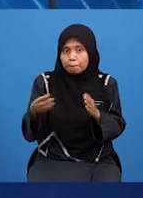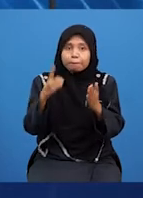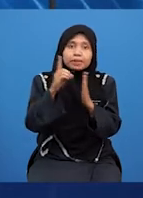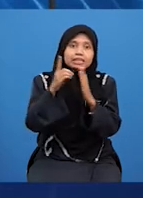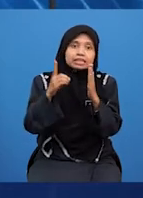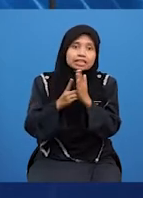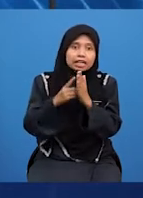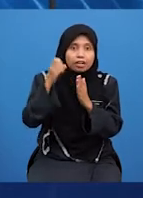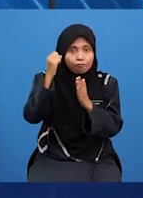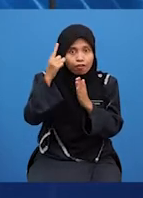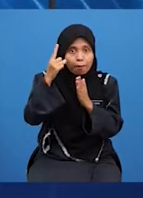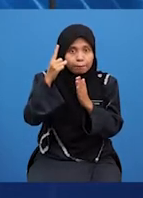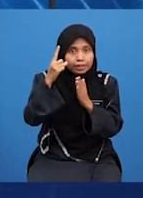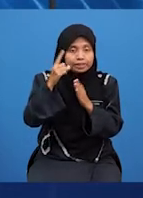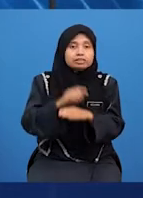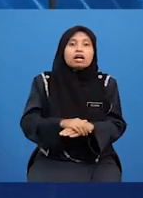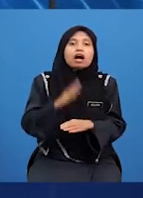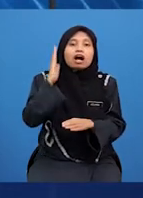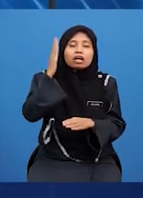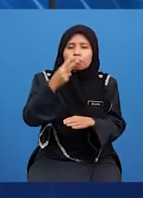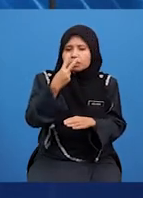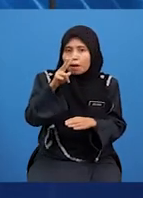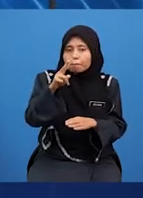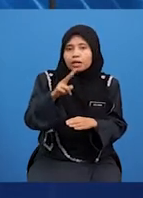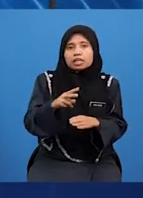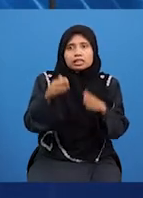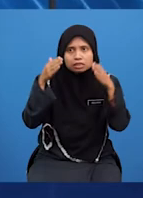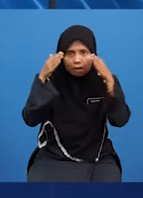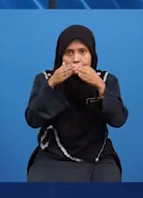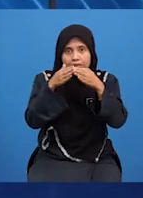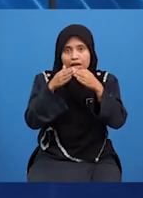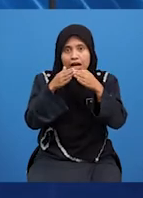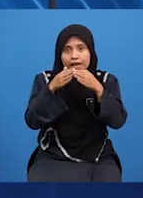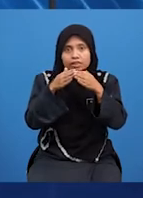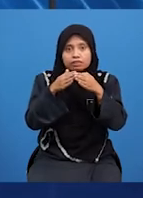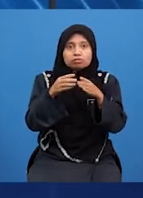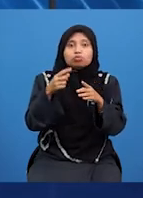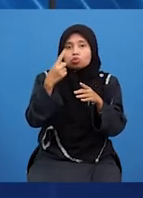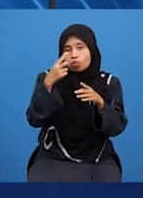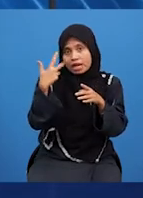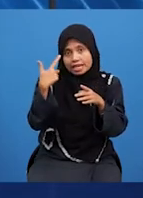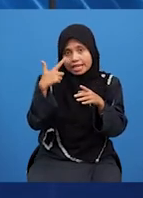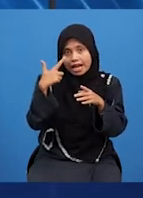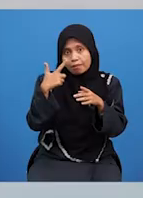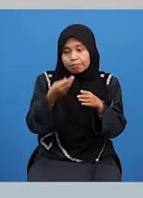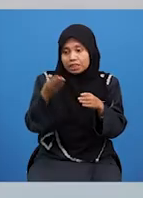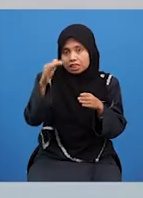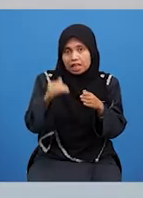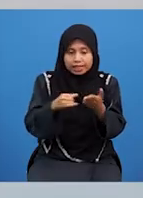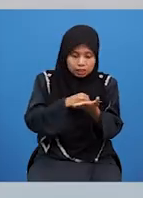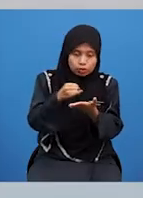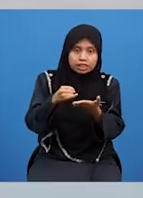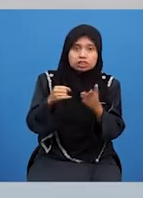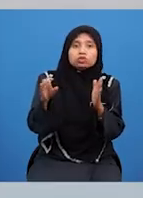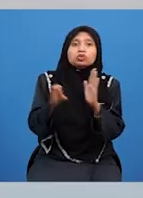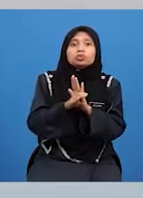kefahaman aspek formal akan menampakkan kepekaan pelajar pada pengamatan melihat objek yang dilukis itu.